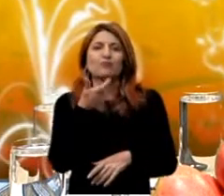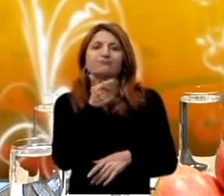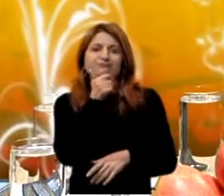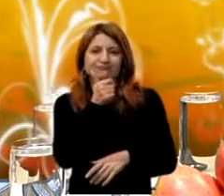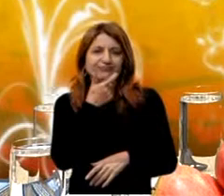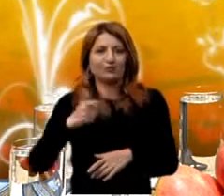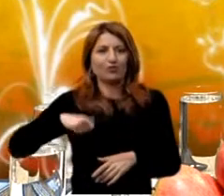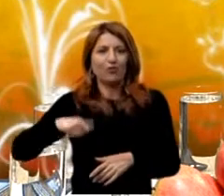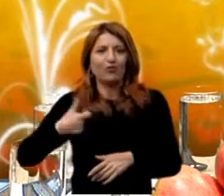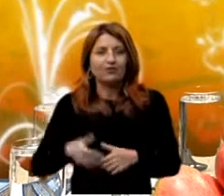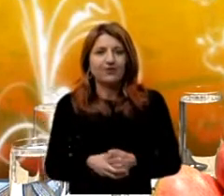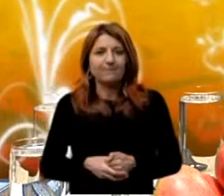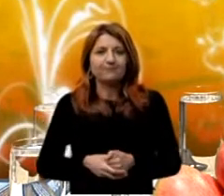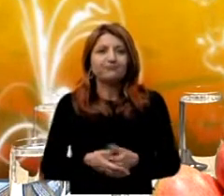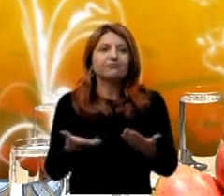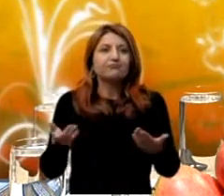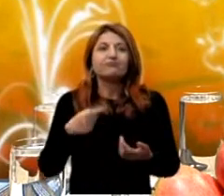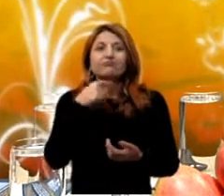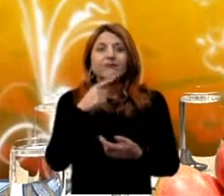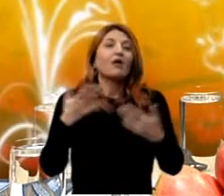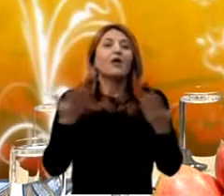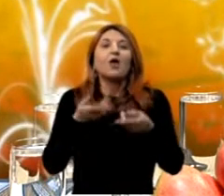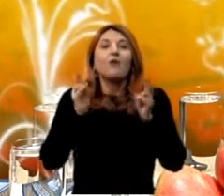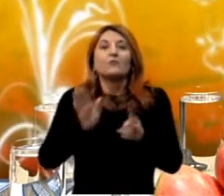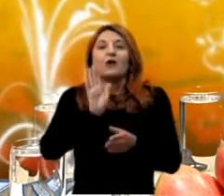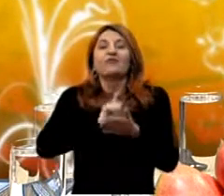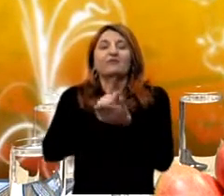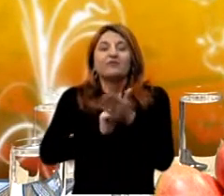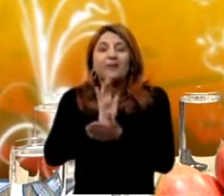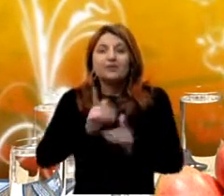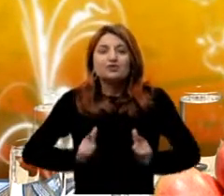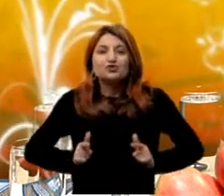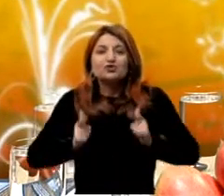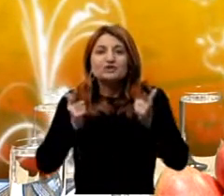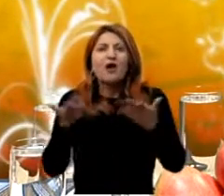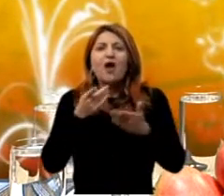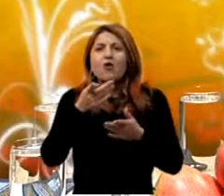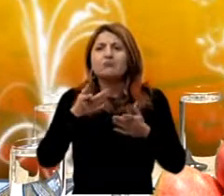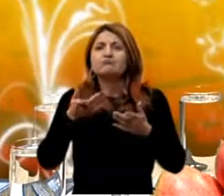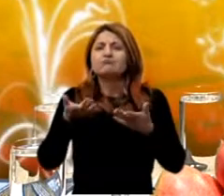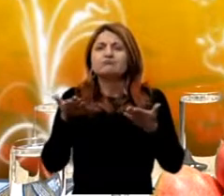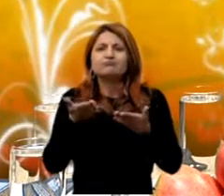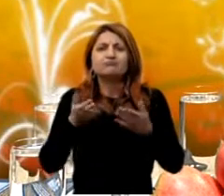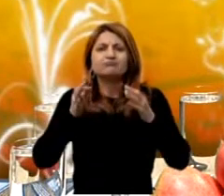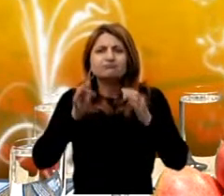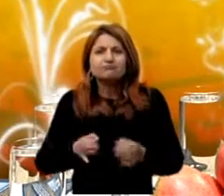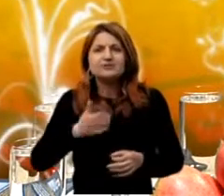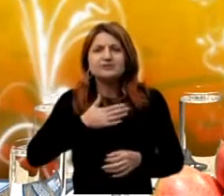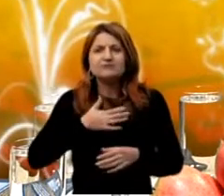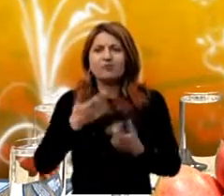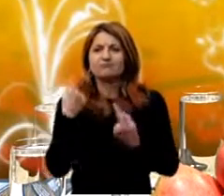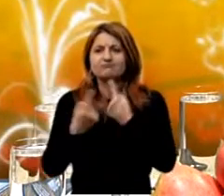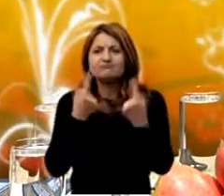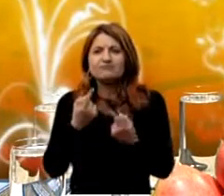životnoj dobi. Ali ćemo govoriti kako se uopće može tijekom života nekako osigurati svoje zdravstveno stanje